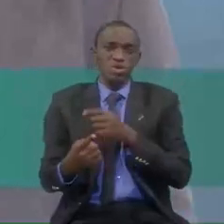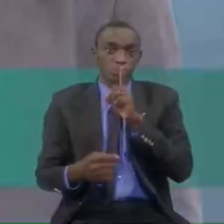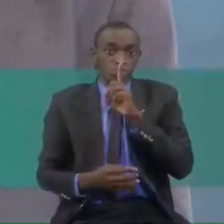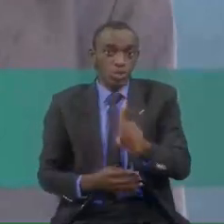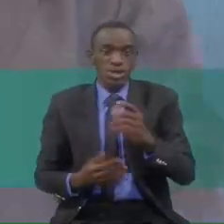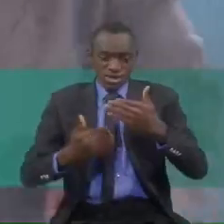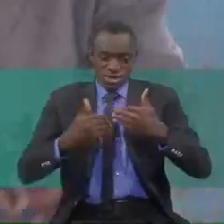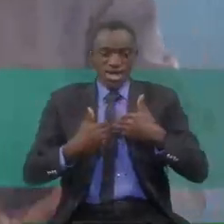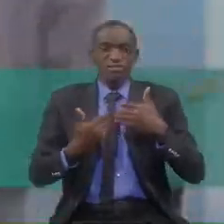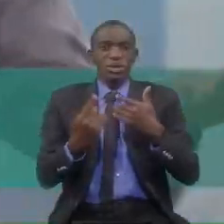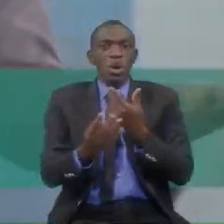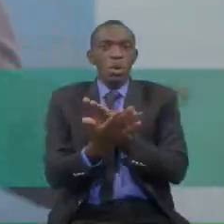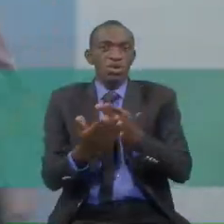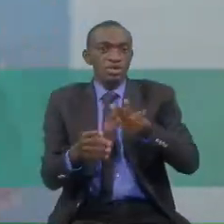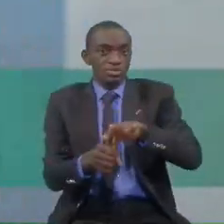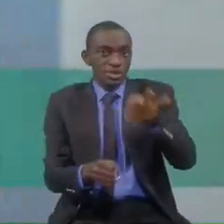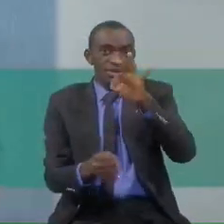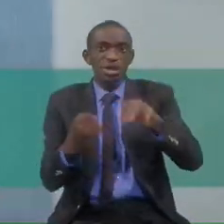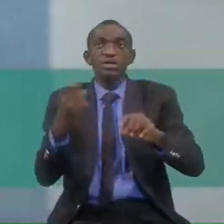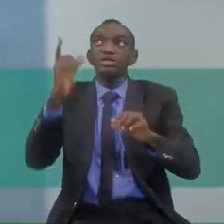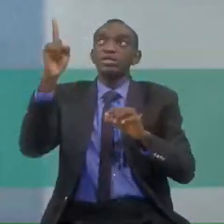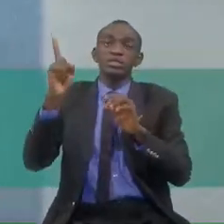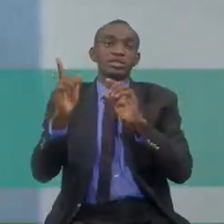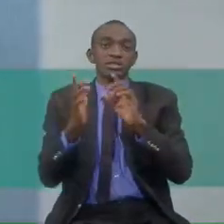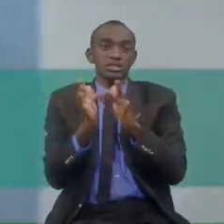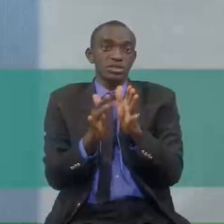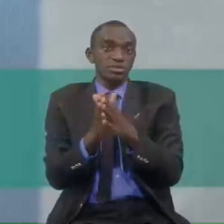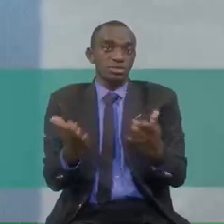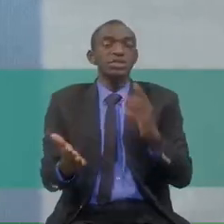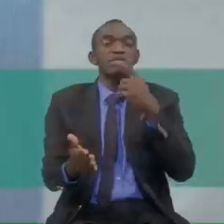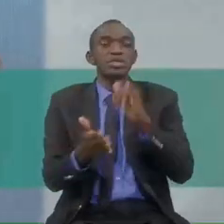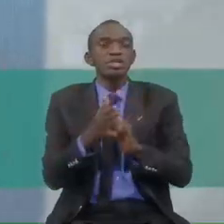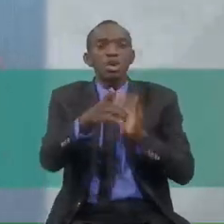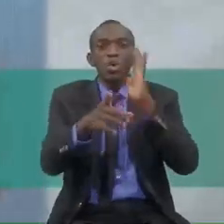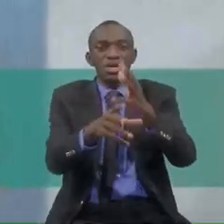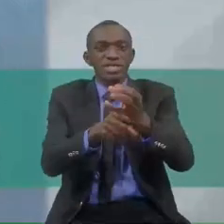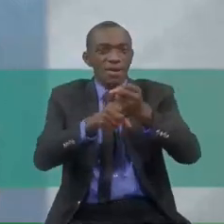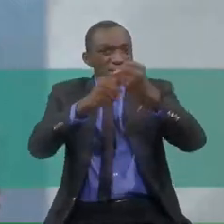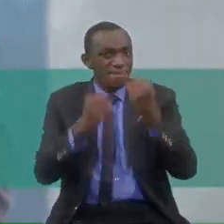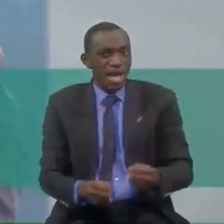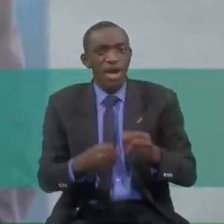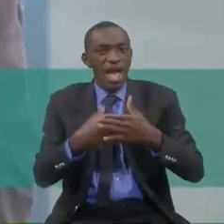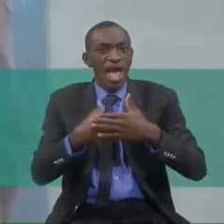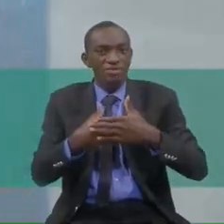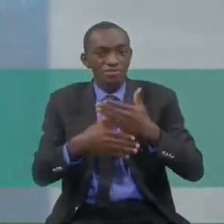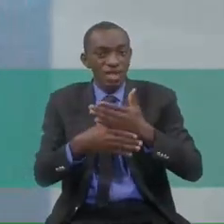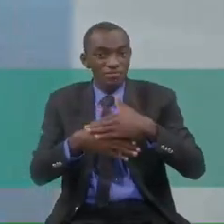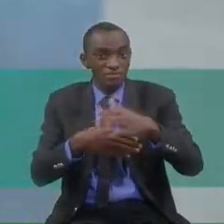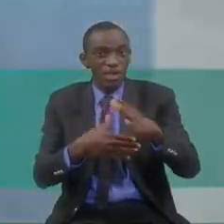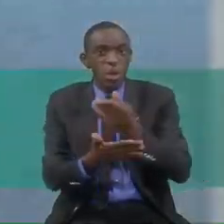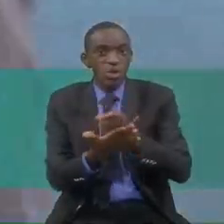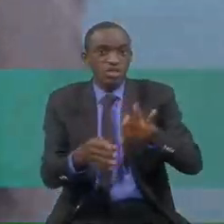avons réellement le Saint-Esprit, vous recevrez le Saint-Esprit. Le Saint-Esprit survenant sur vous, vous serez mes